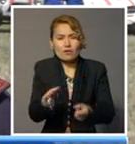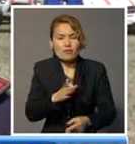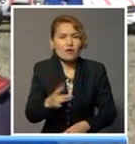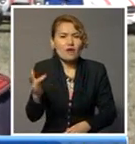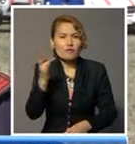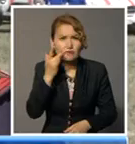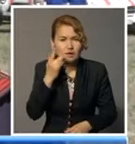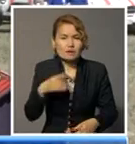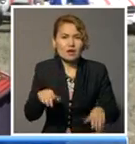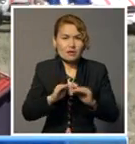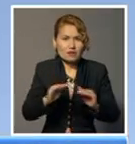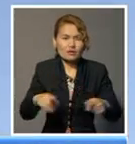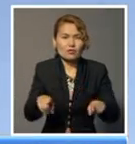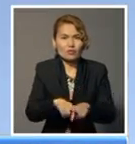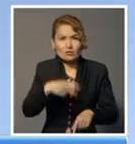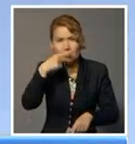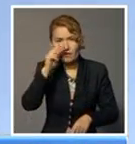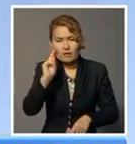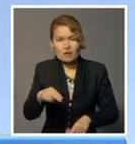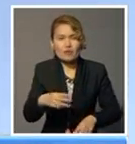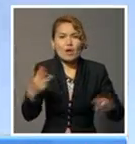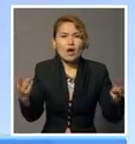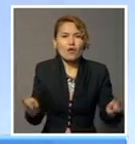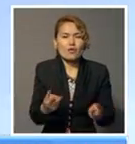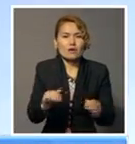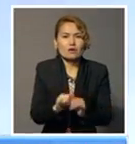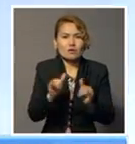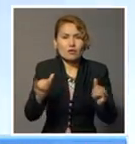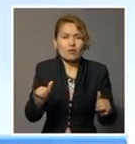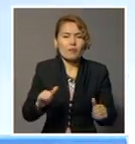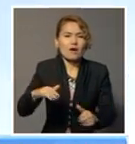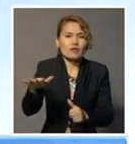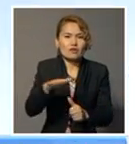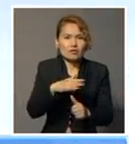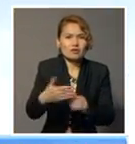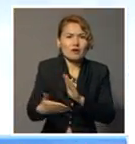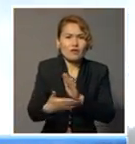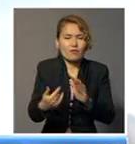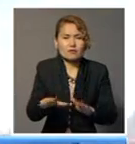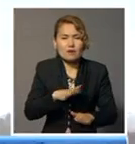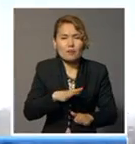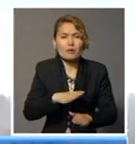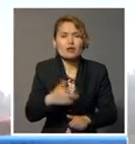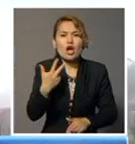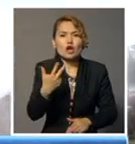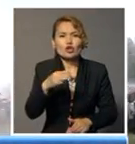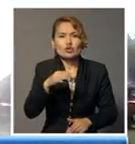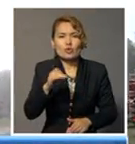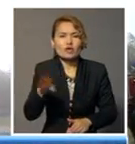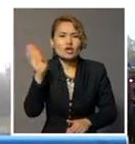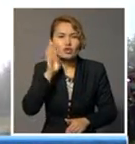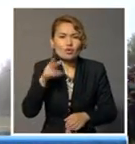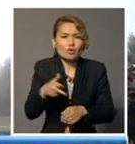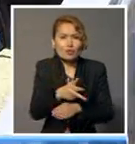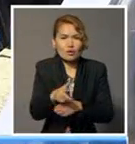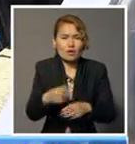төтенше жағдайға әкеп соғып жатады. Өрттің өрши түсу қаупі артқан соң тікұшақта шақыртылды мұнда. Жалынға бір мезетте 3 тонна су төгіліп,